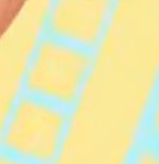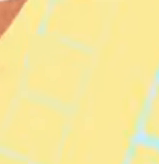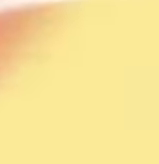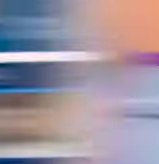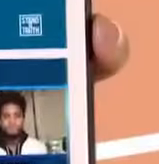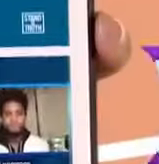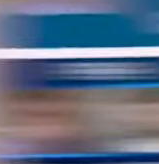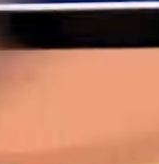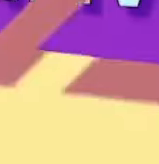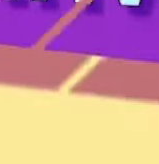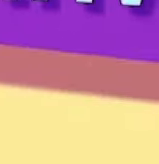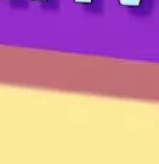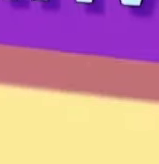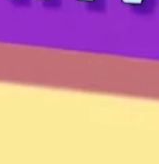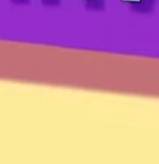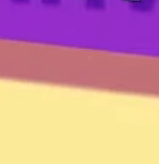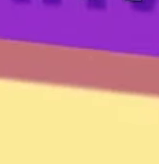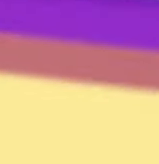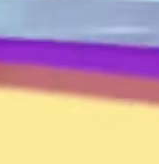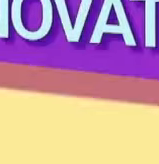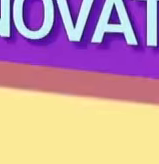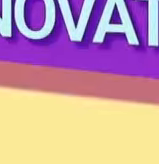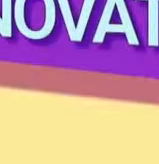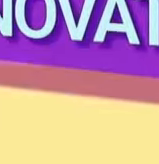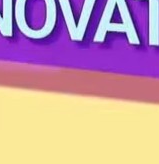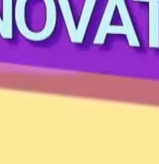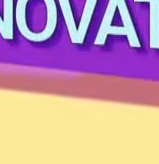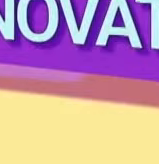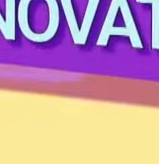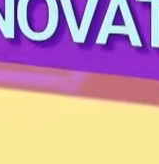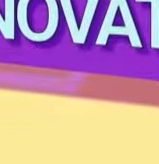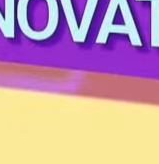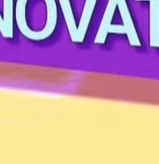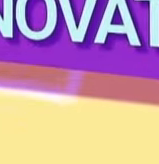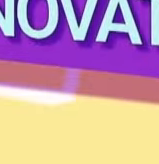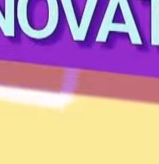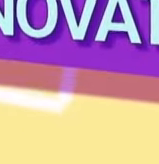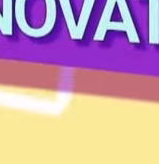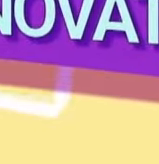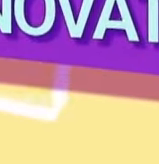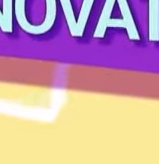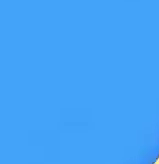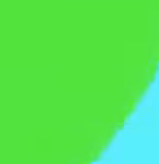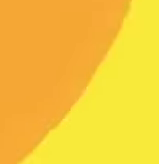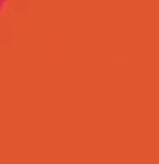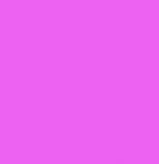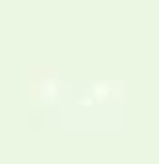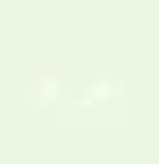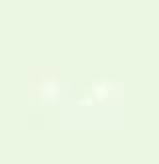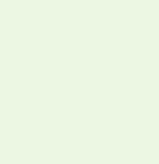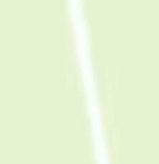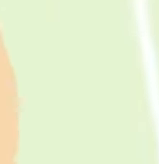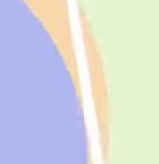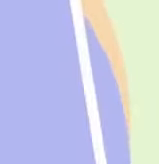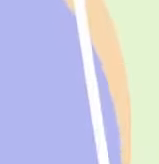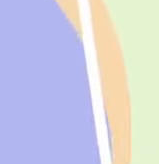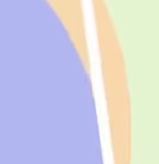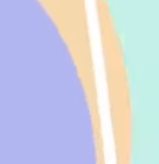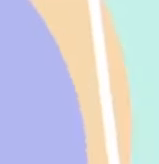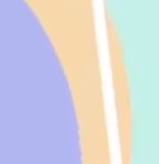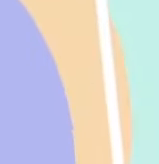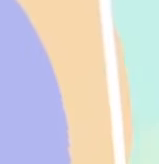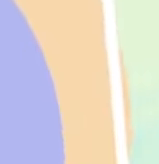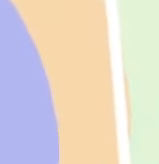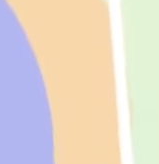Huwag magpahuli sa fresh and innovative content from GMA News and Public Affairs. Visit the official